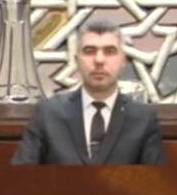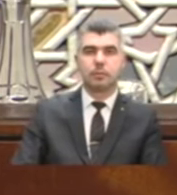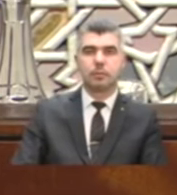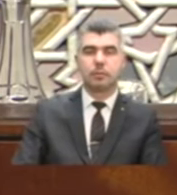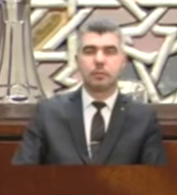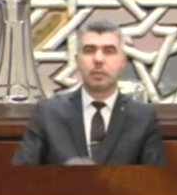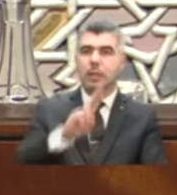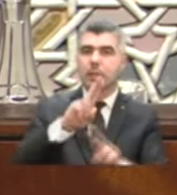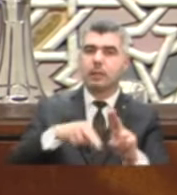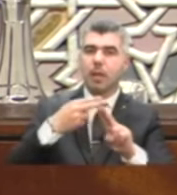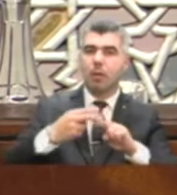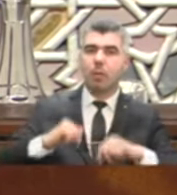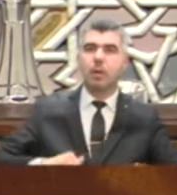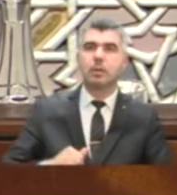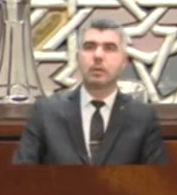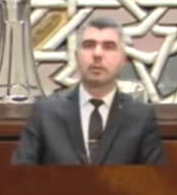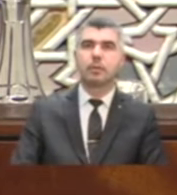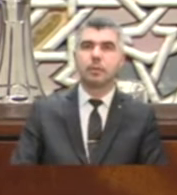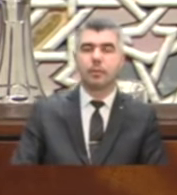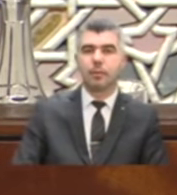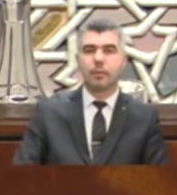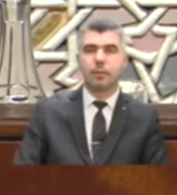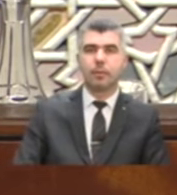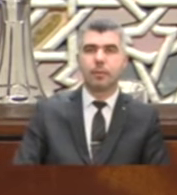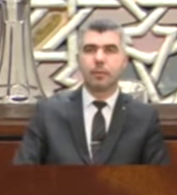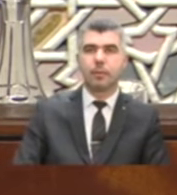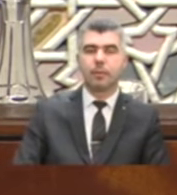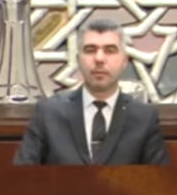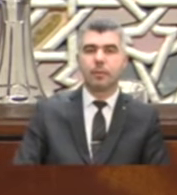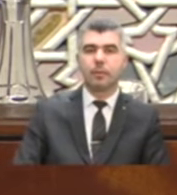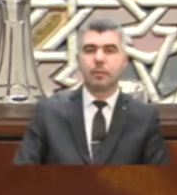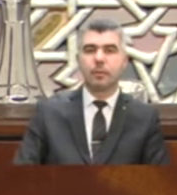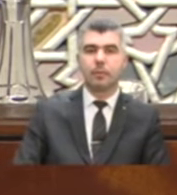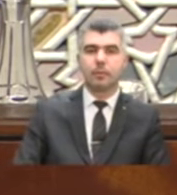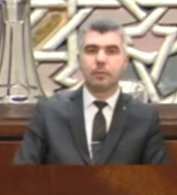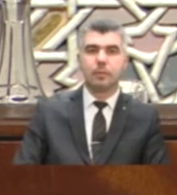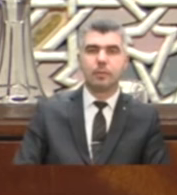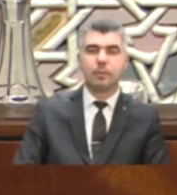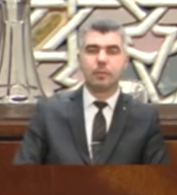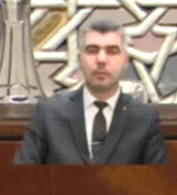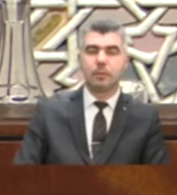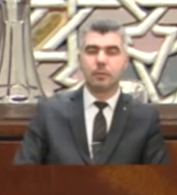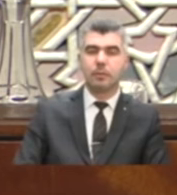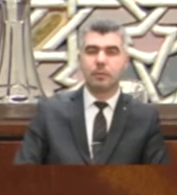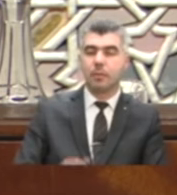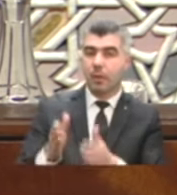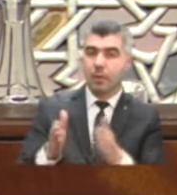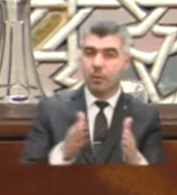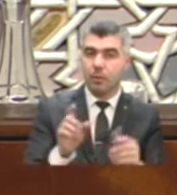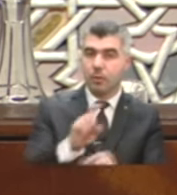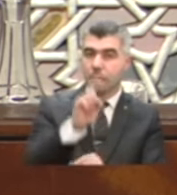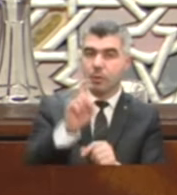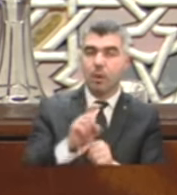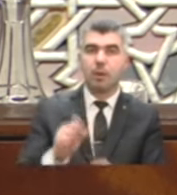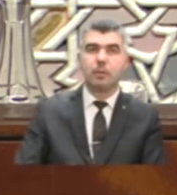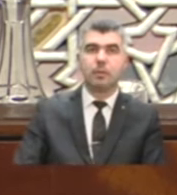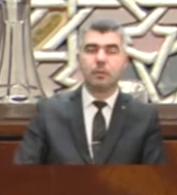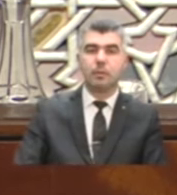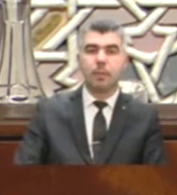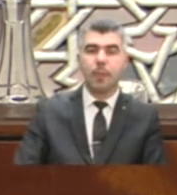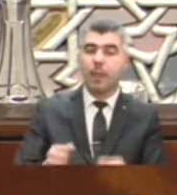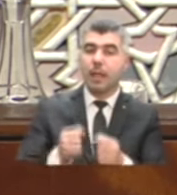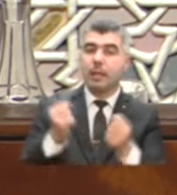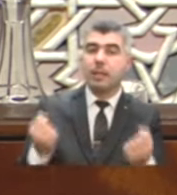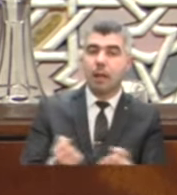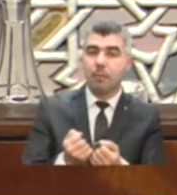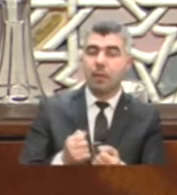رد سيد الوزير. لا بقى شي وقت. ما كاينش. نمر الى سؤال اني عن تنميه